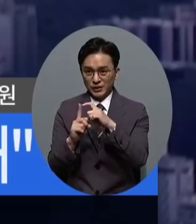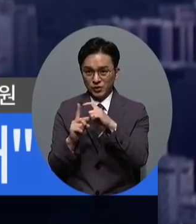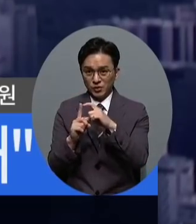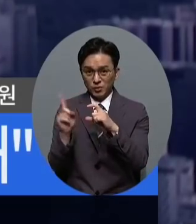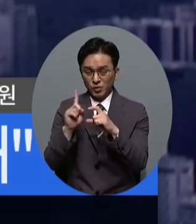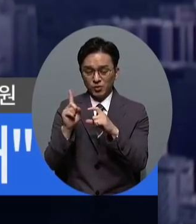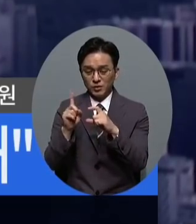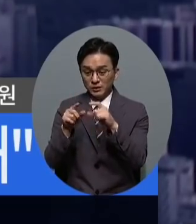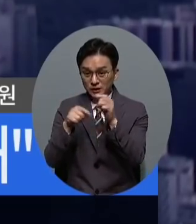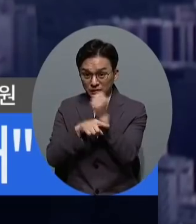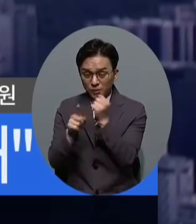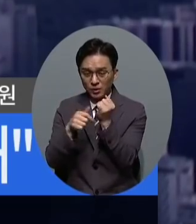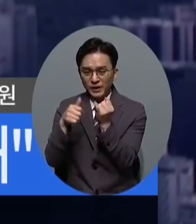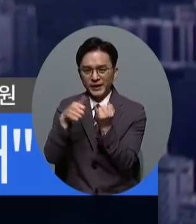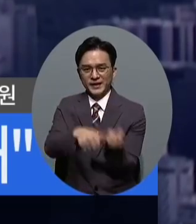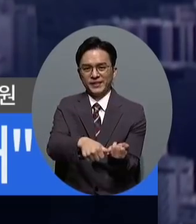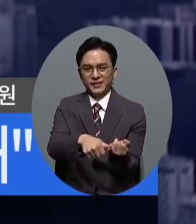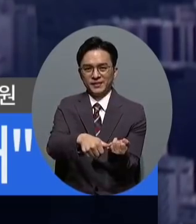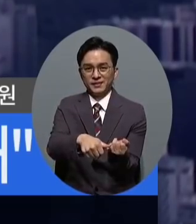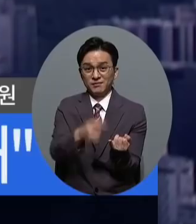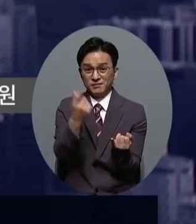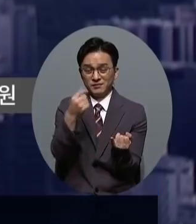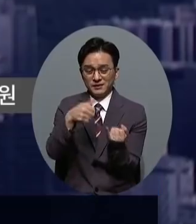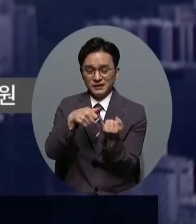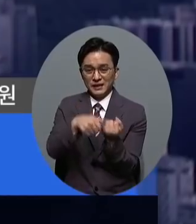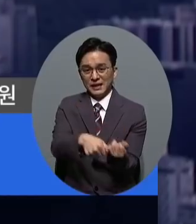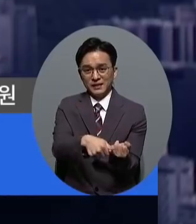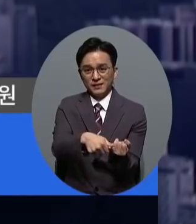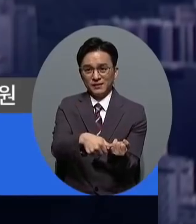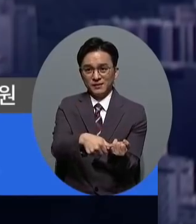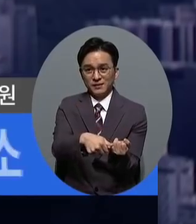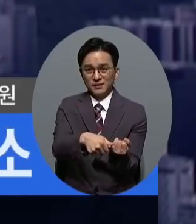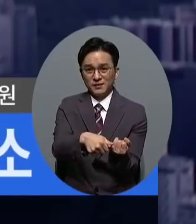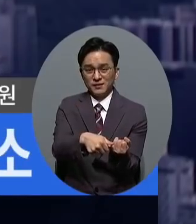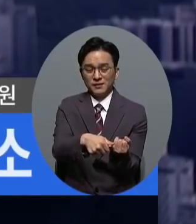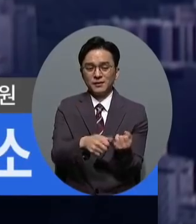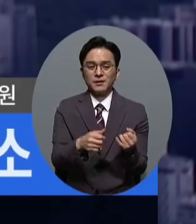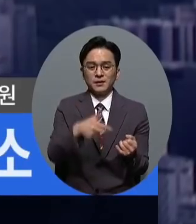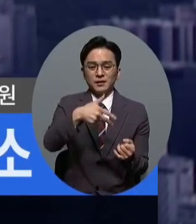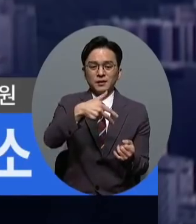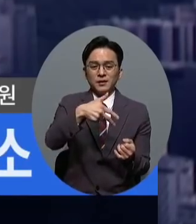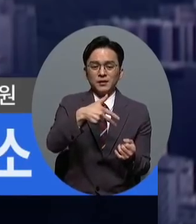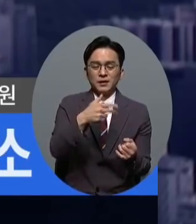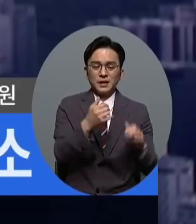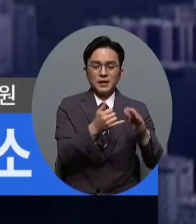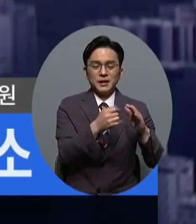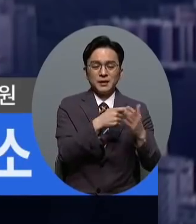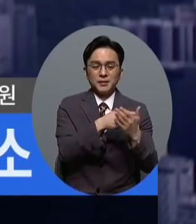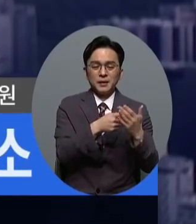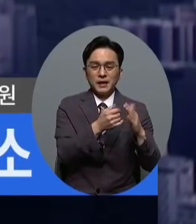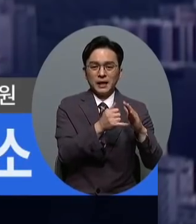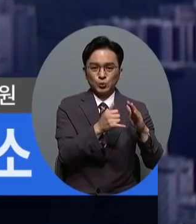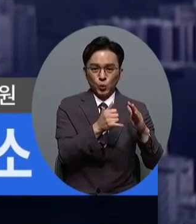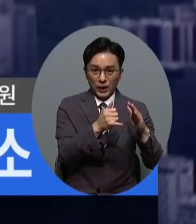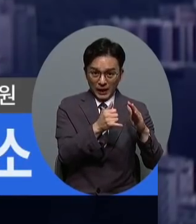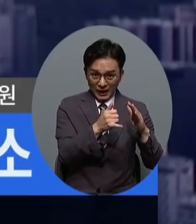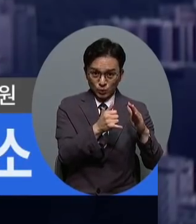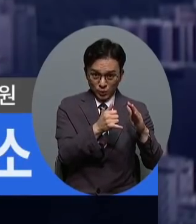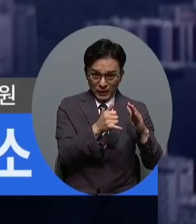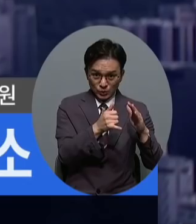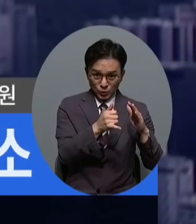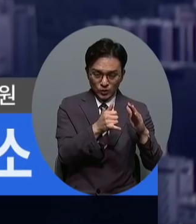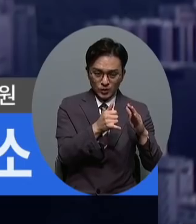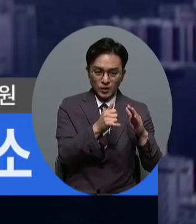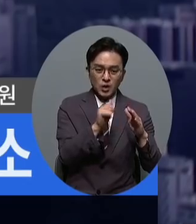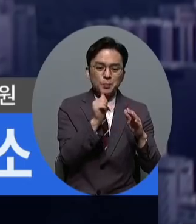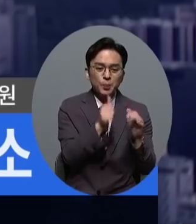강간을 그렇네요. 이야기를 하는 거니까 이 강간에 대해서는 없는 거 아니냐. 그렇죠. 사실 이제 조금 이따 성추행이 정확한 표현인 것 같습니다.